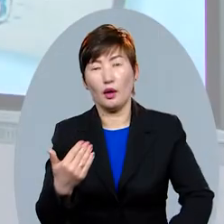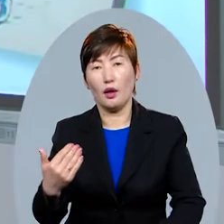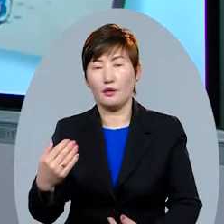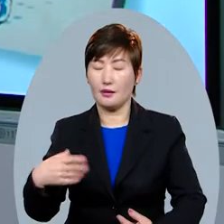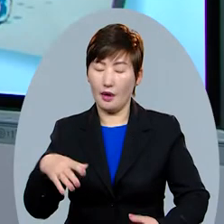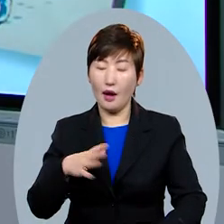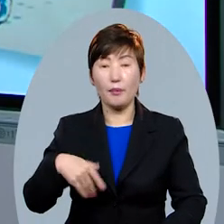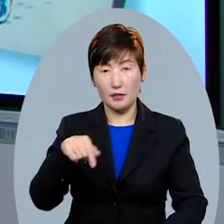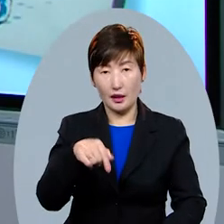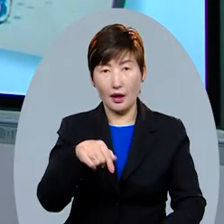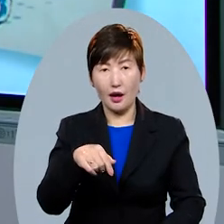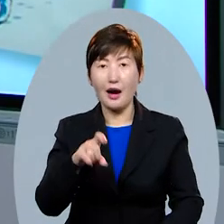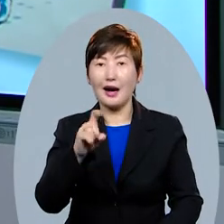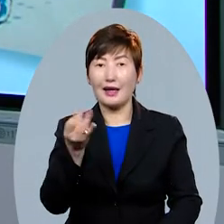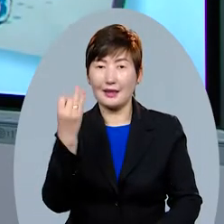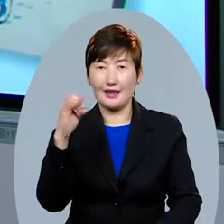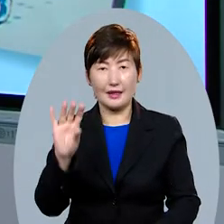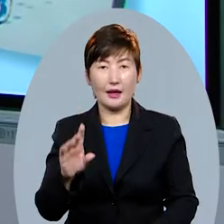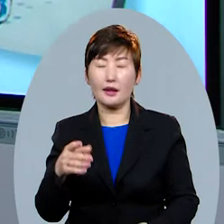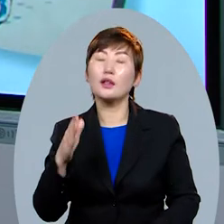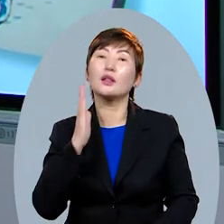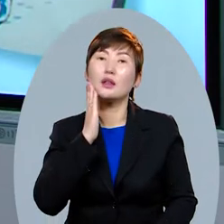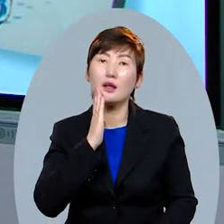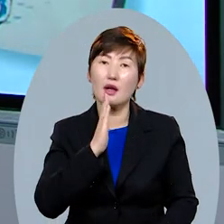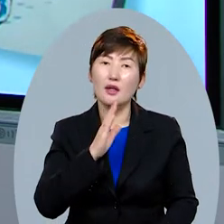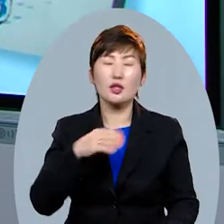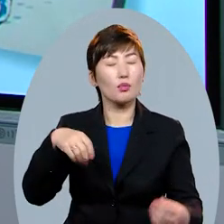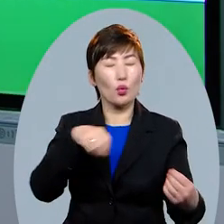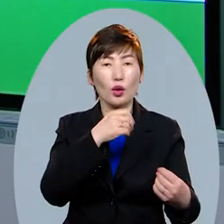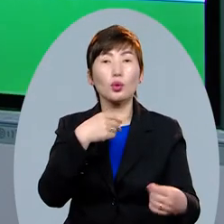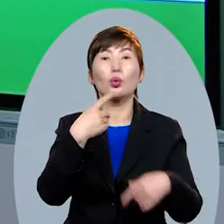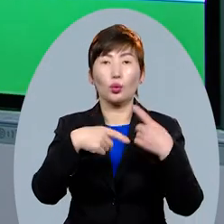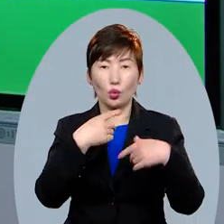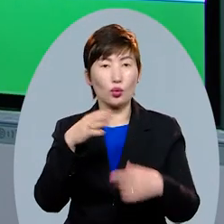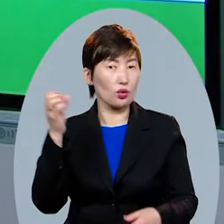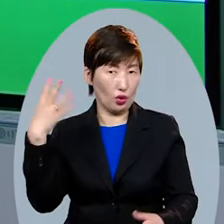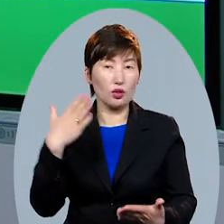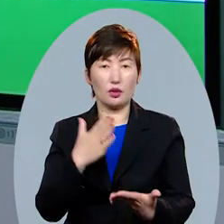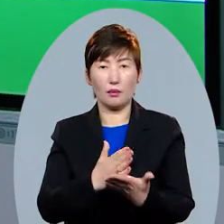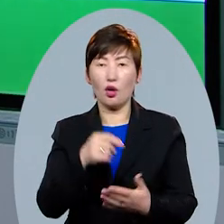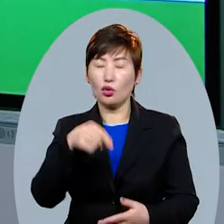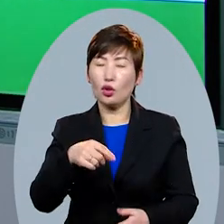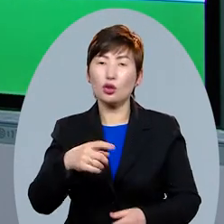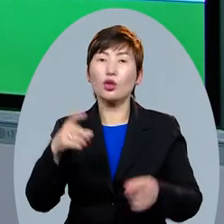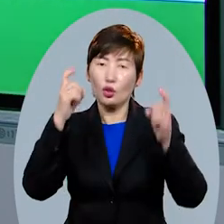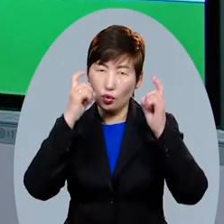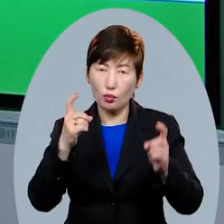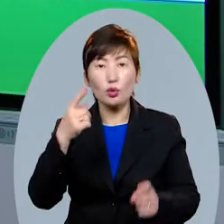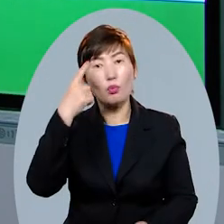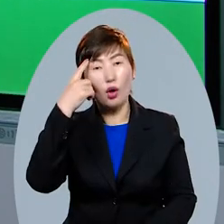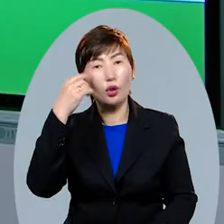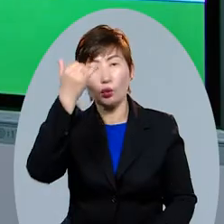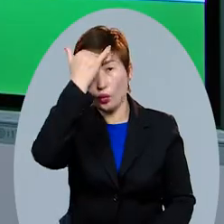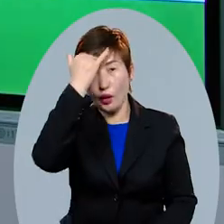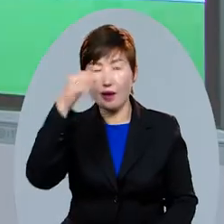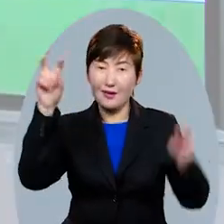Та бид бүхэн сая халзаагаан зохиосон ээжийн бүүвийн аялгыг сонслоо. Өнөөдрийн хүүхэд хүмүүжүүлэх Монгол ухаан